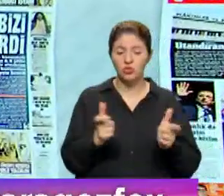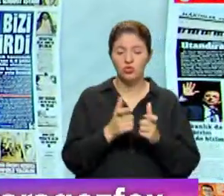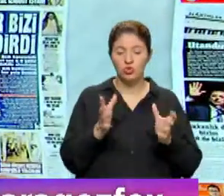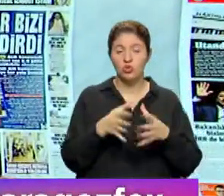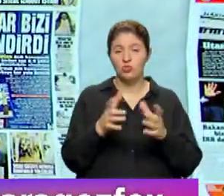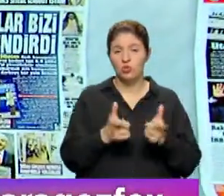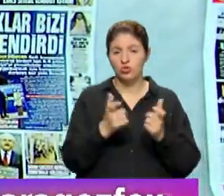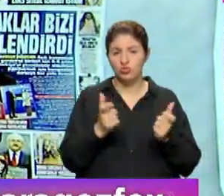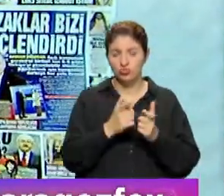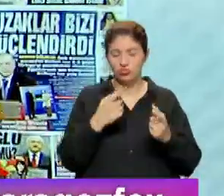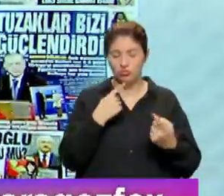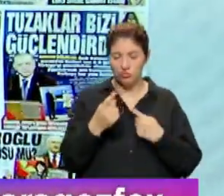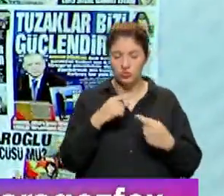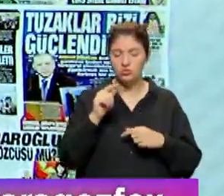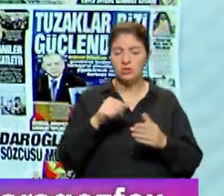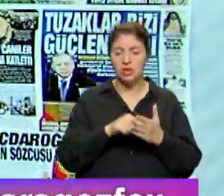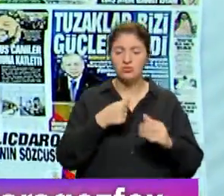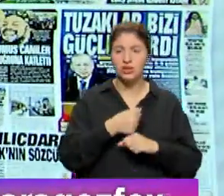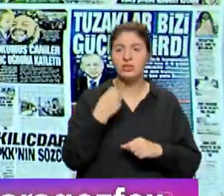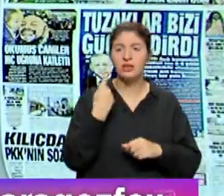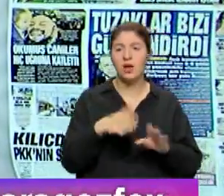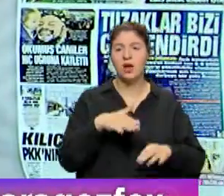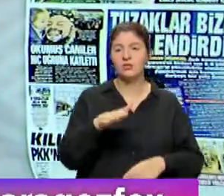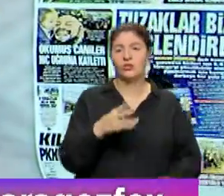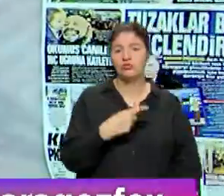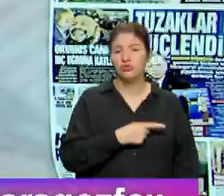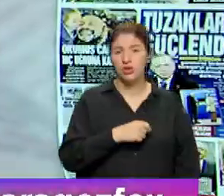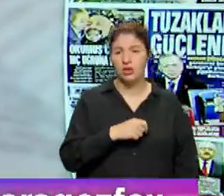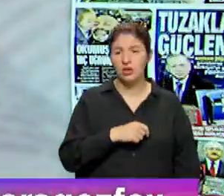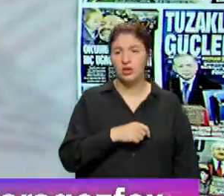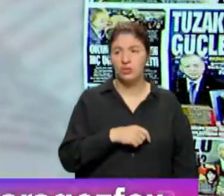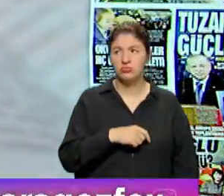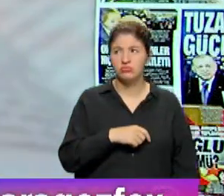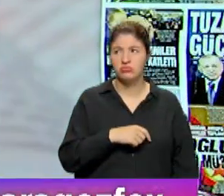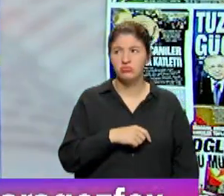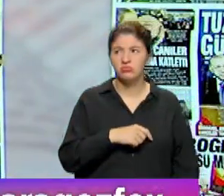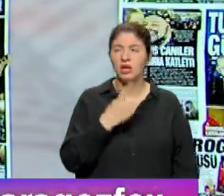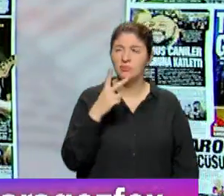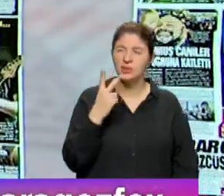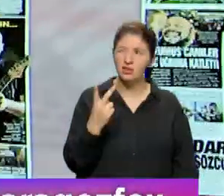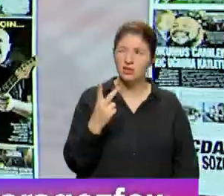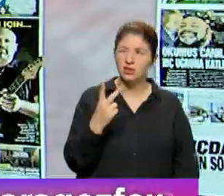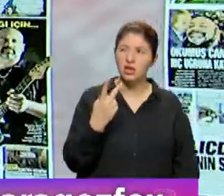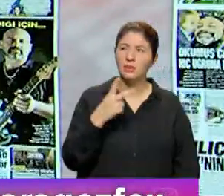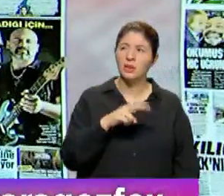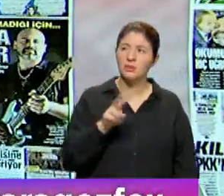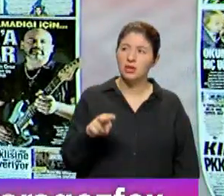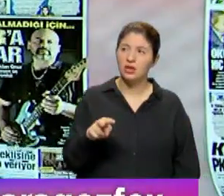konuşması bu tarihi mücadelenin yeni bir aşaması olacak 2002